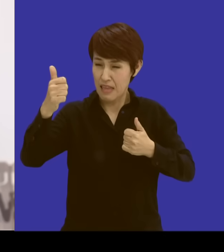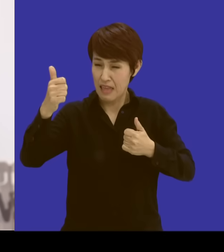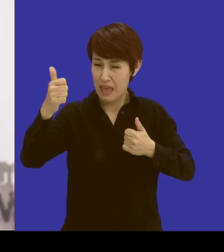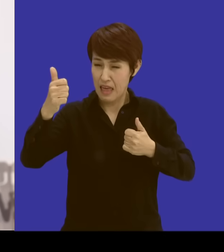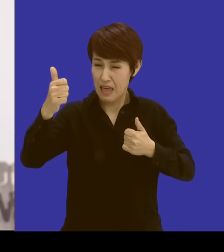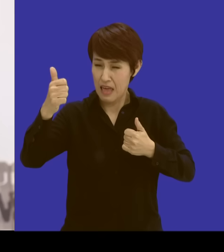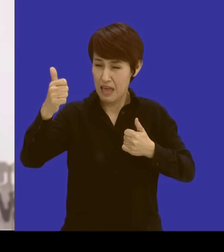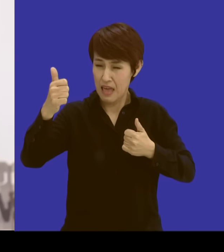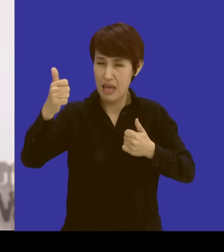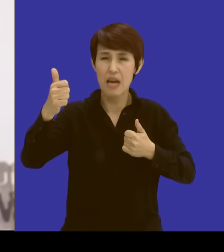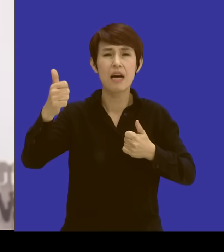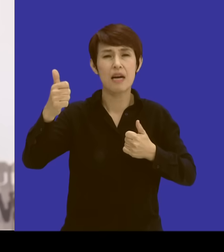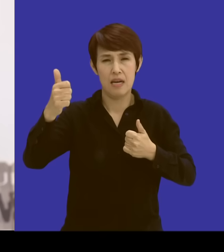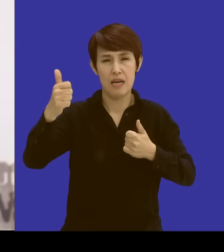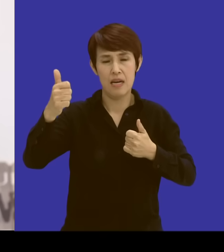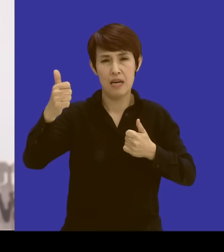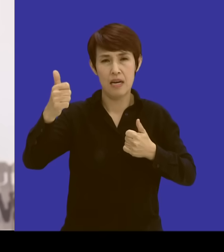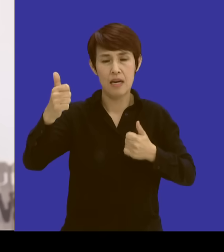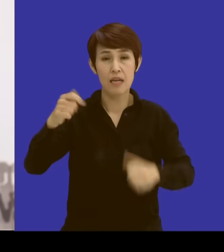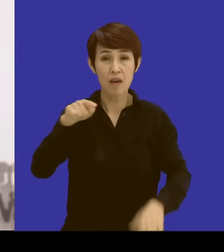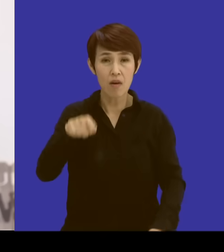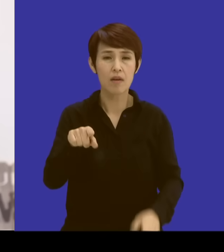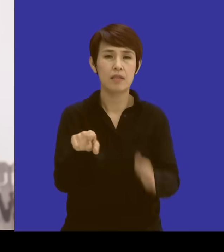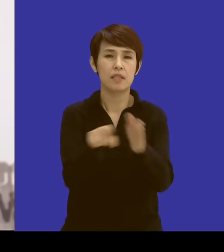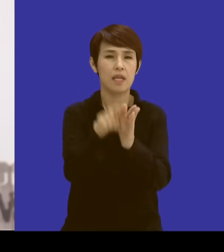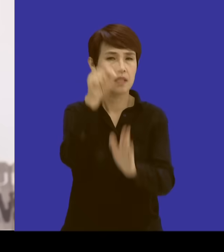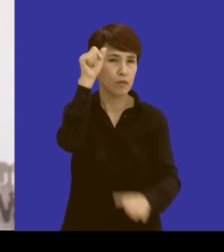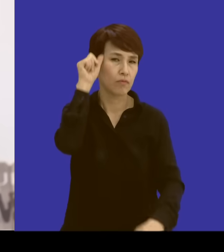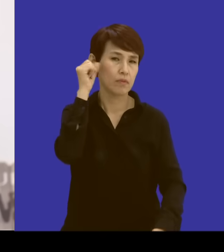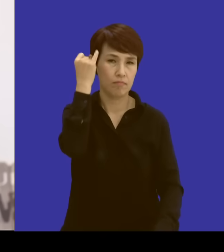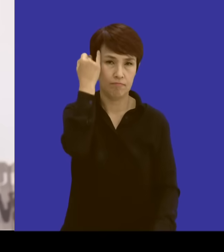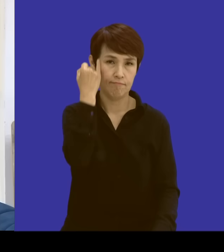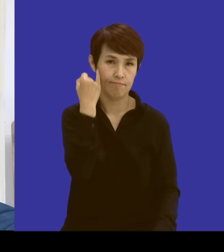하나님이었구나. 제 신앙사춘기를 겪으면서